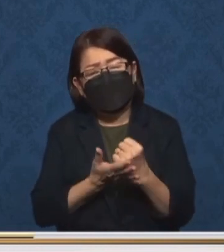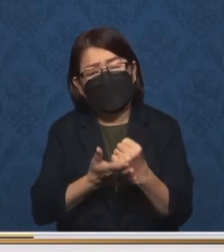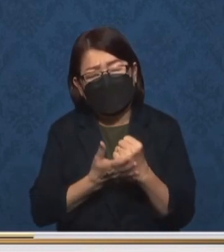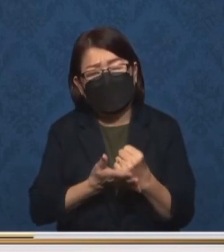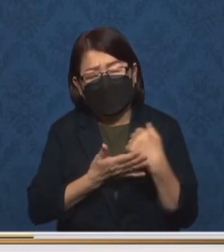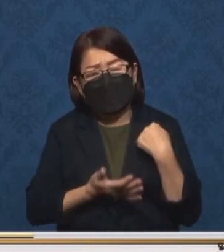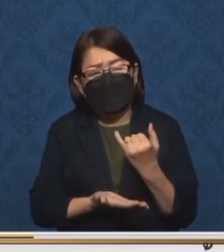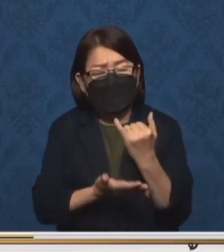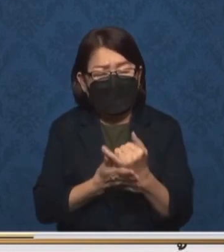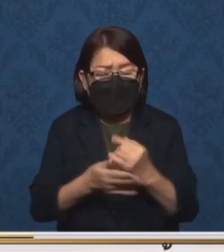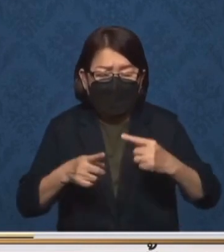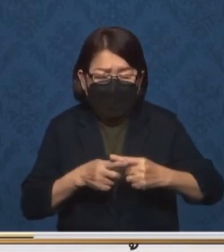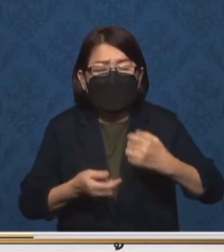ตาย